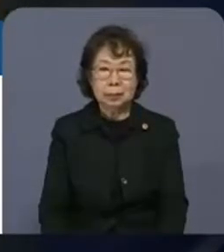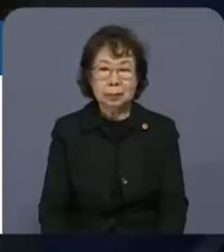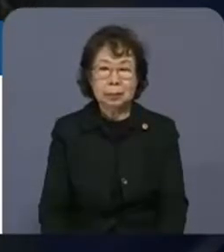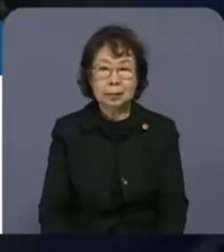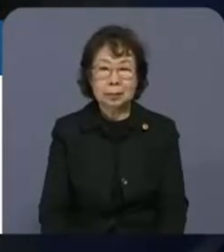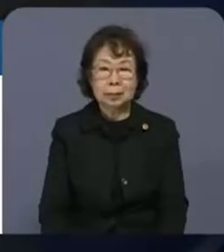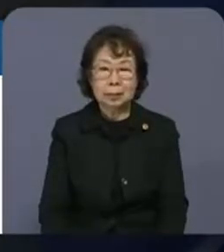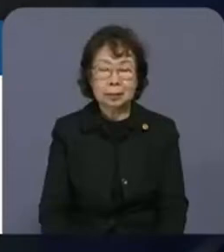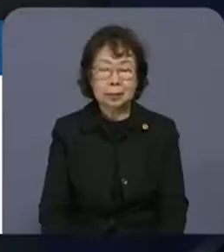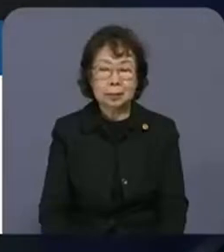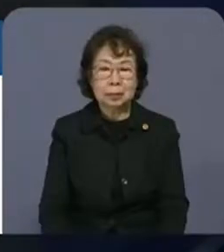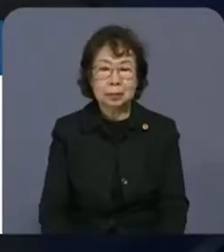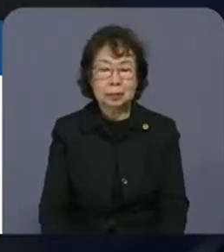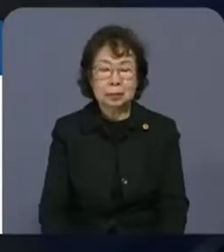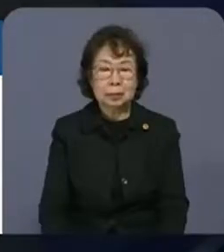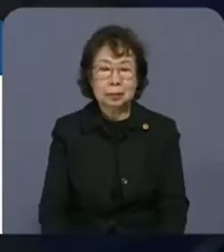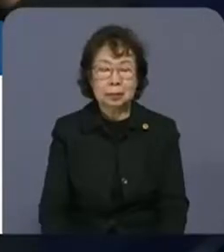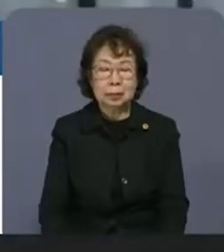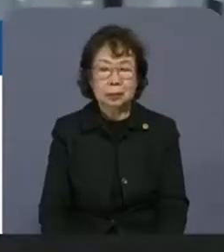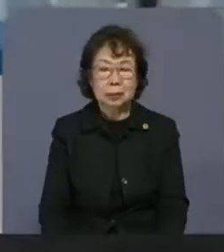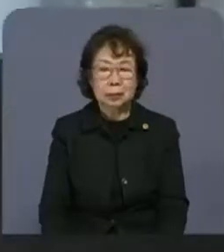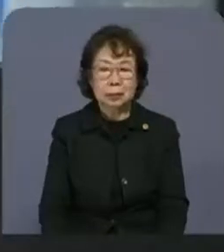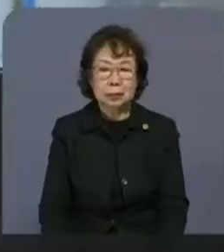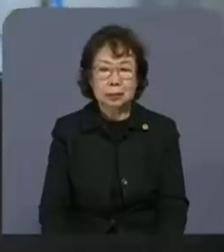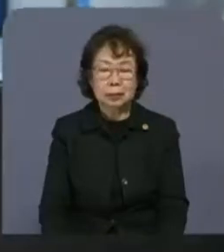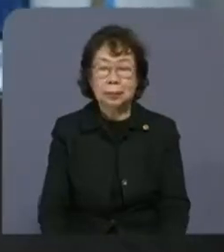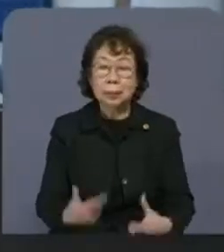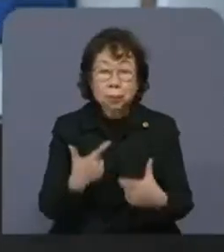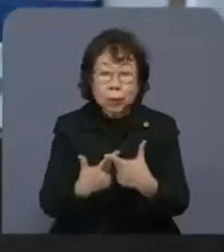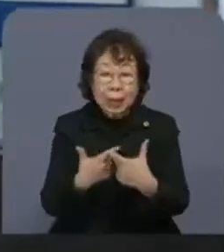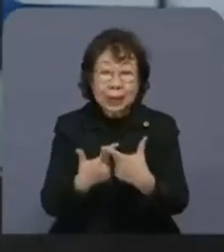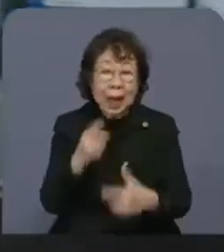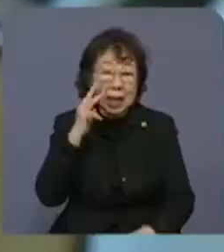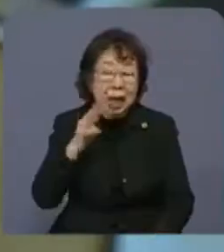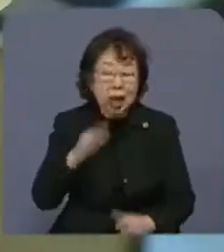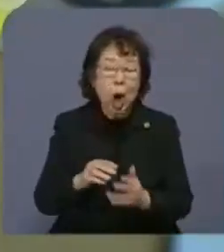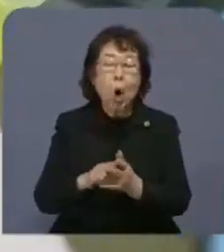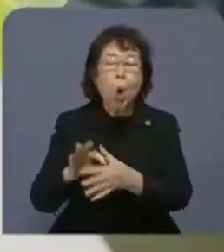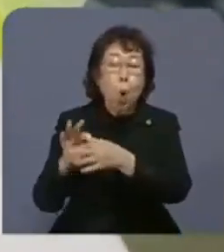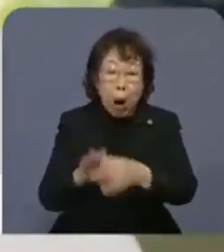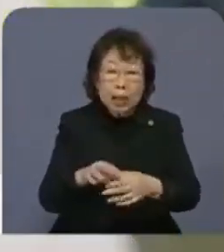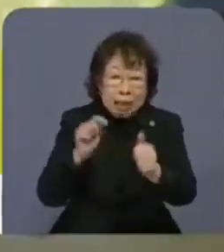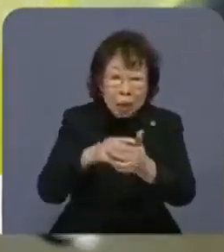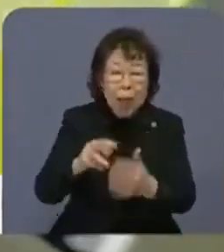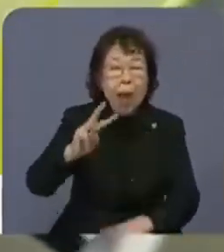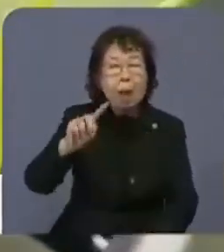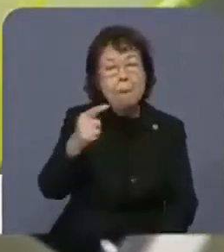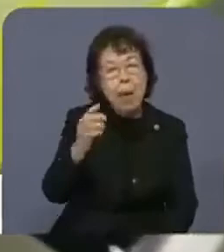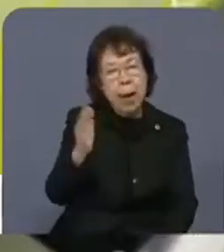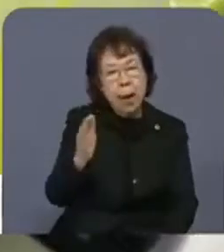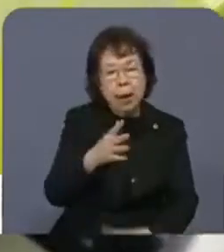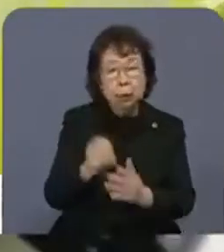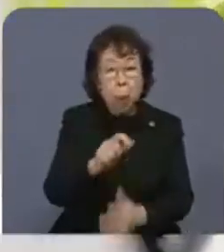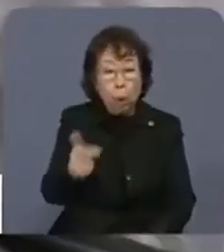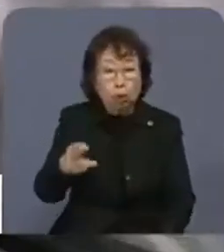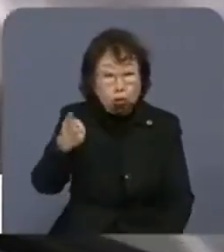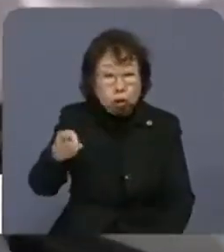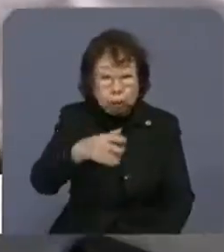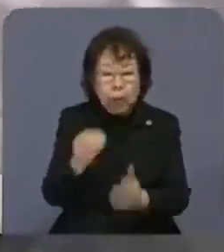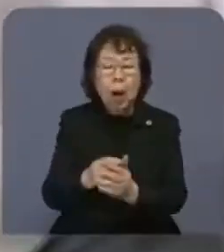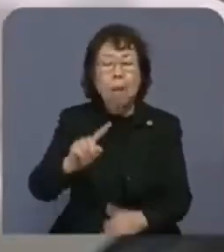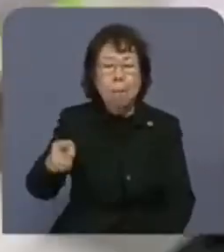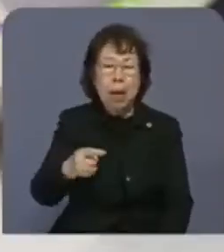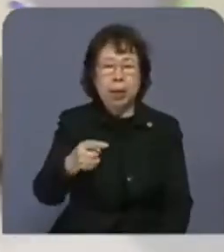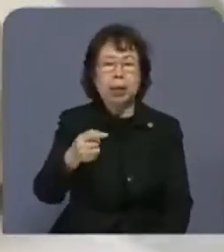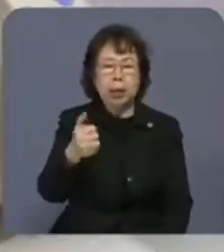종류의 향상을 효과로 판단됩니다 부산은 나올 째 100명 때 확진을 기록한 가운데 5 2시까지는 백신